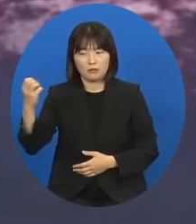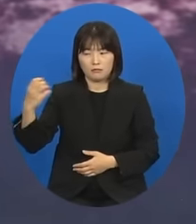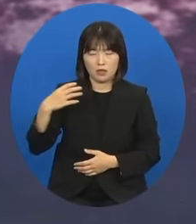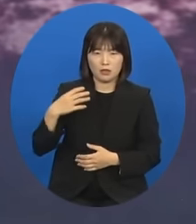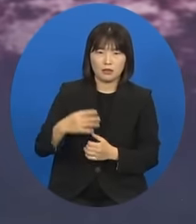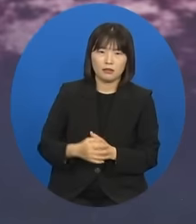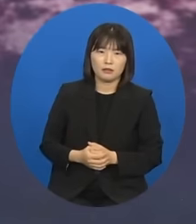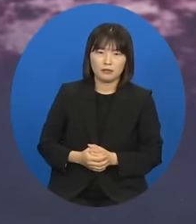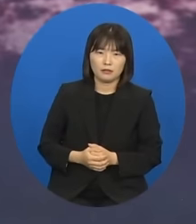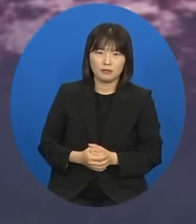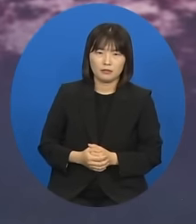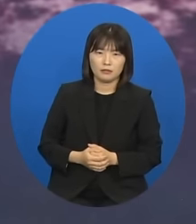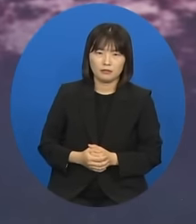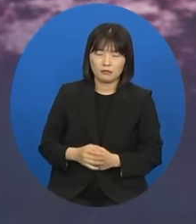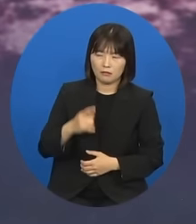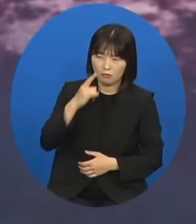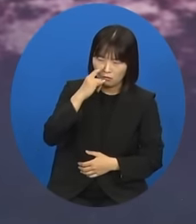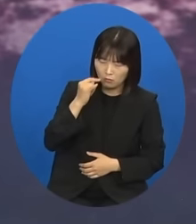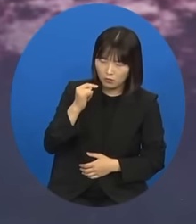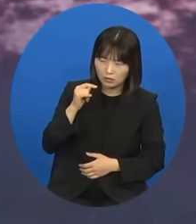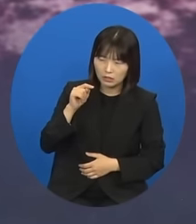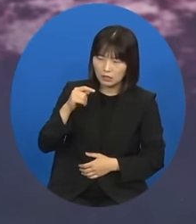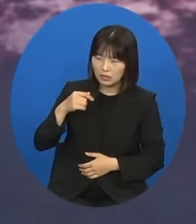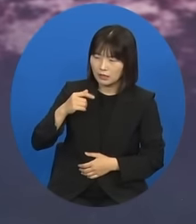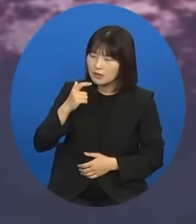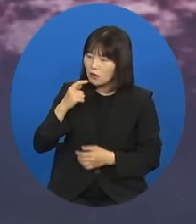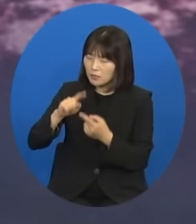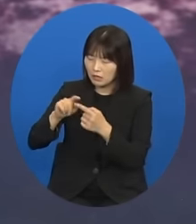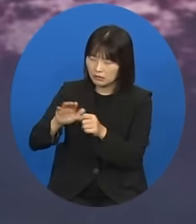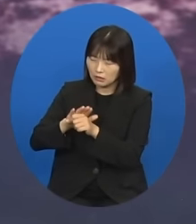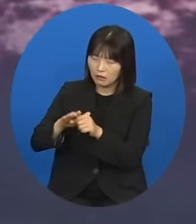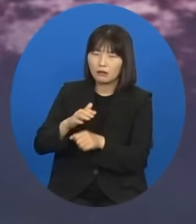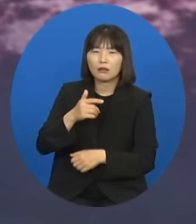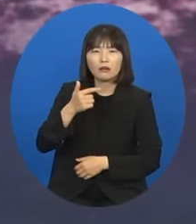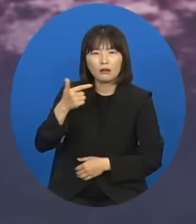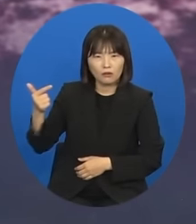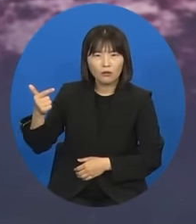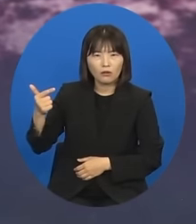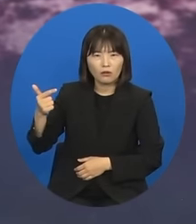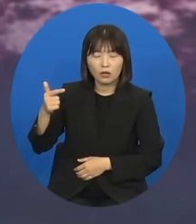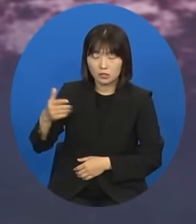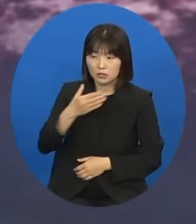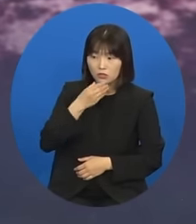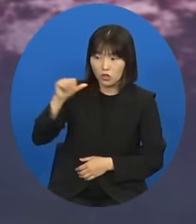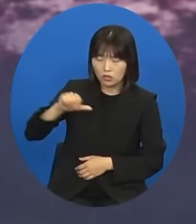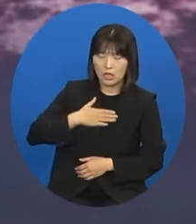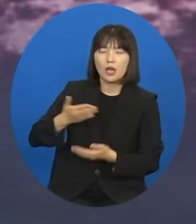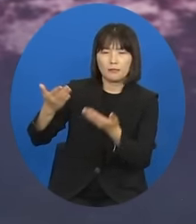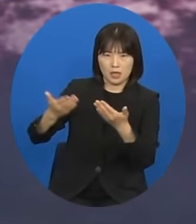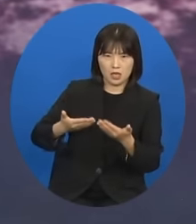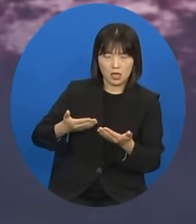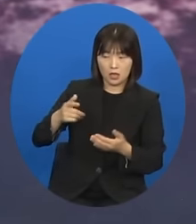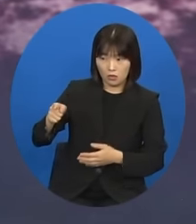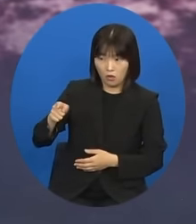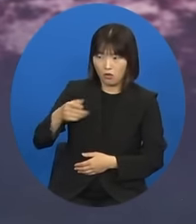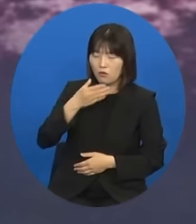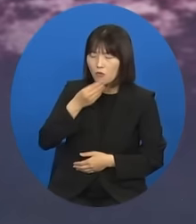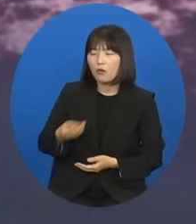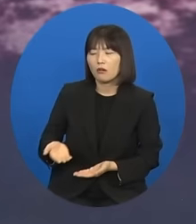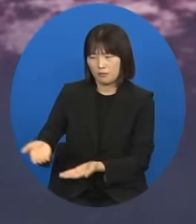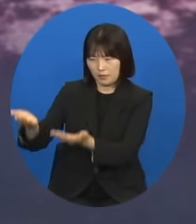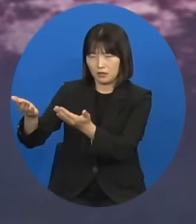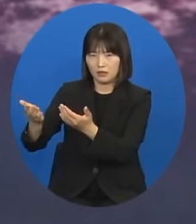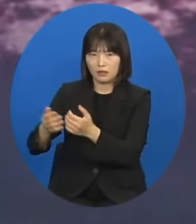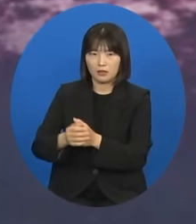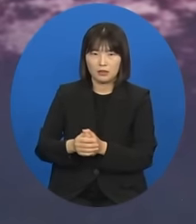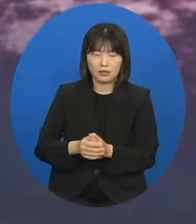어머니가이 아들에 향한 사랑이네요 무슨 얘기를 한지 아십니까 그 저주 내가 받을테니까 넌 복을 받아라 이런 얘기를 해요